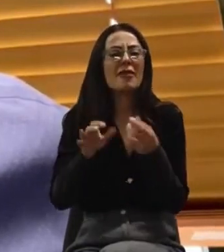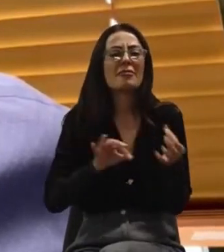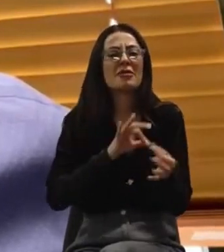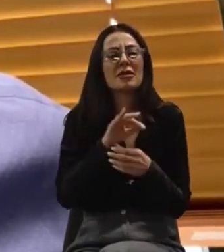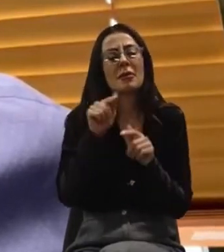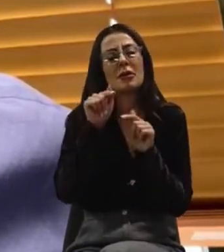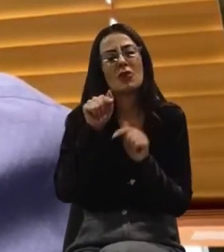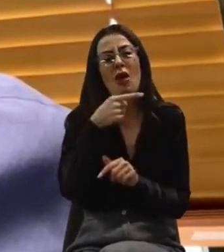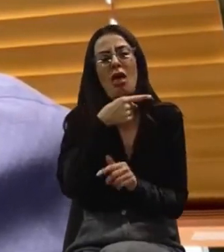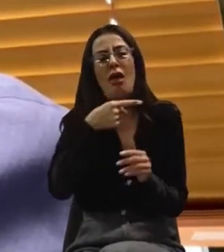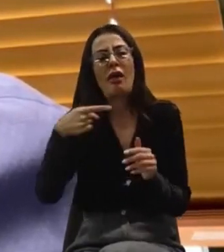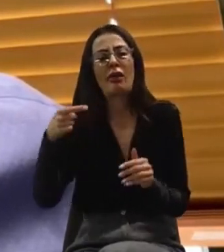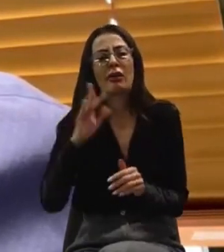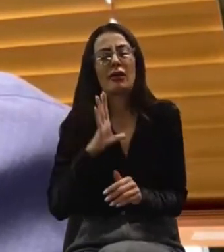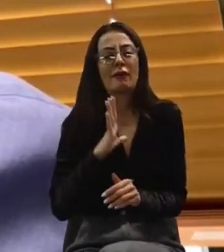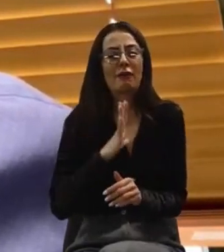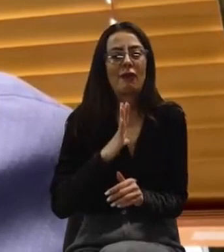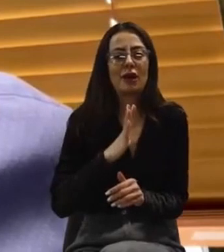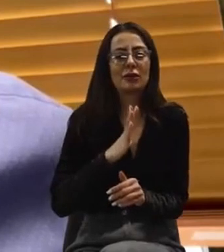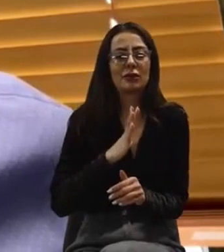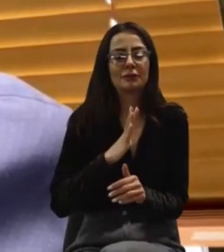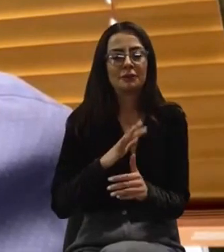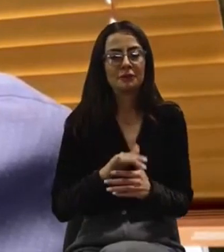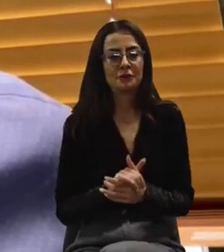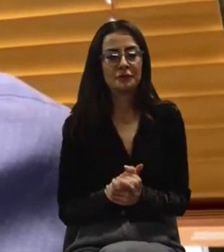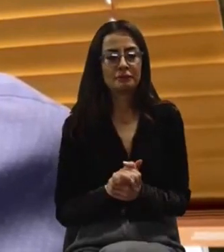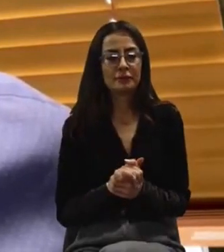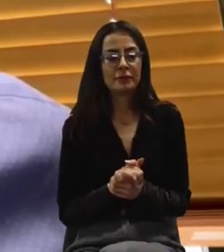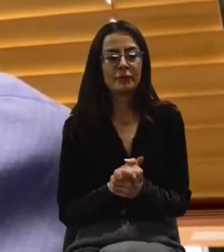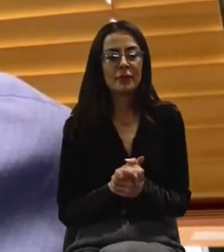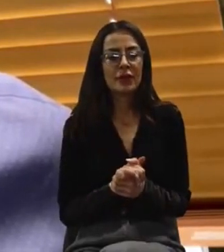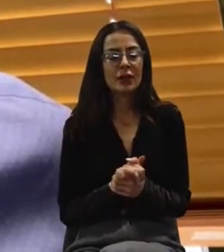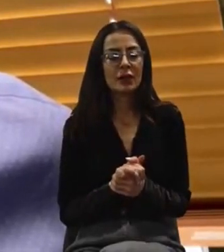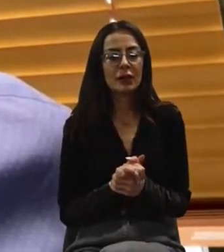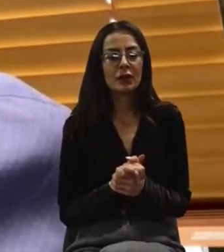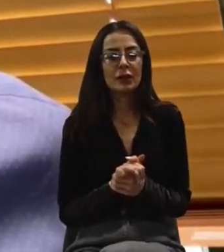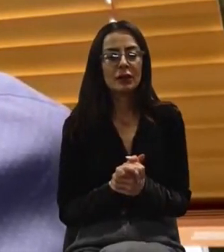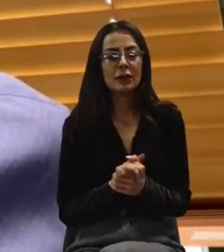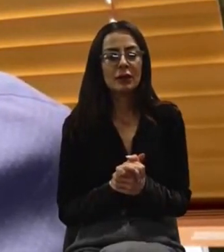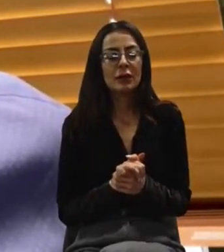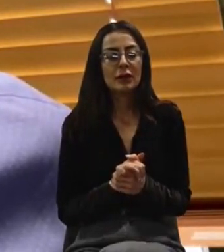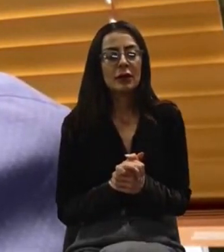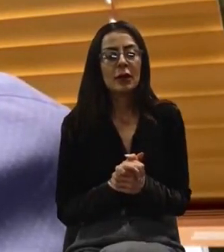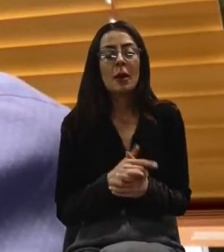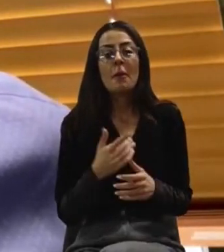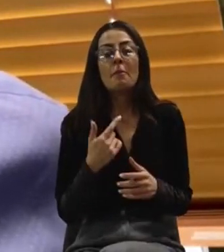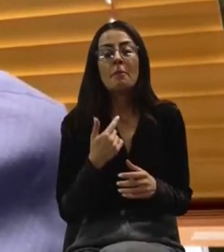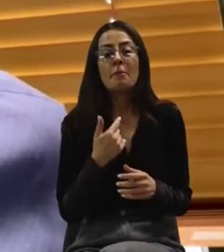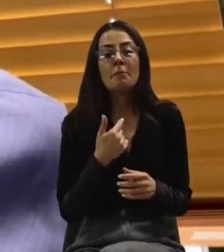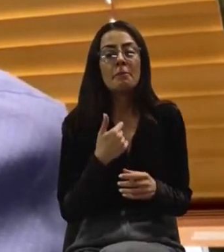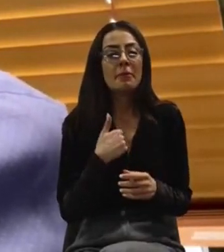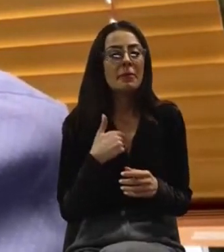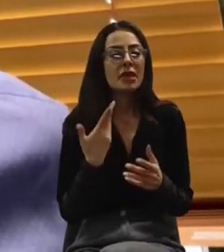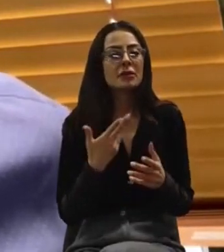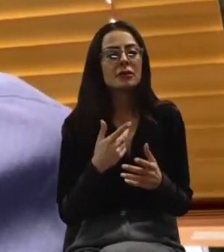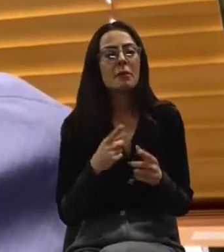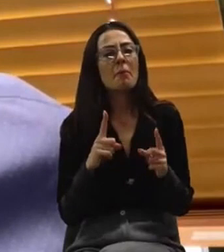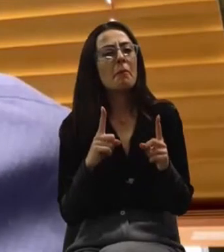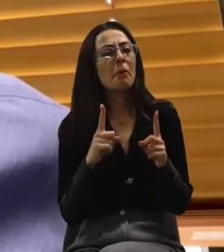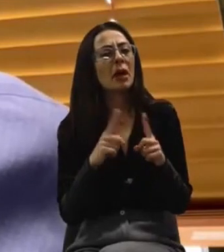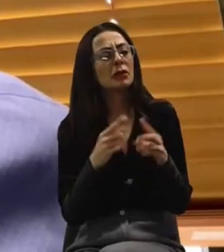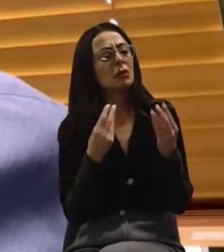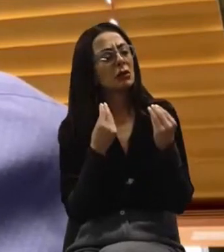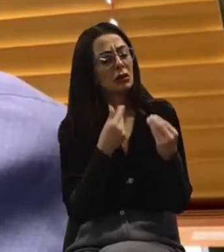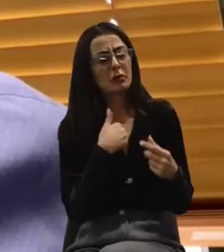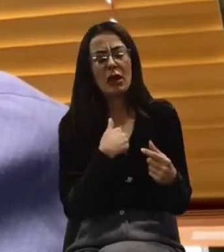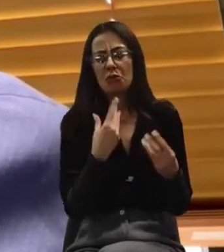daha çok yetkinliğe göre kalıba meslek seçiyor da akademik yetkinliğe göre yani matematiği olanlar